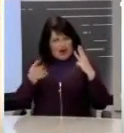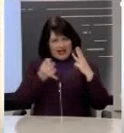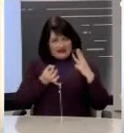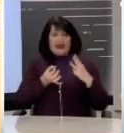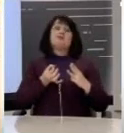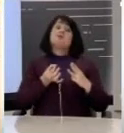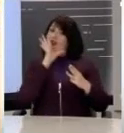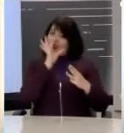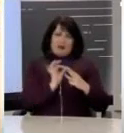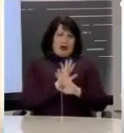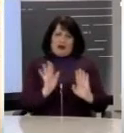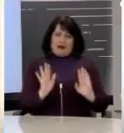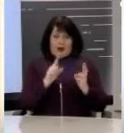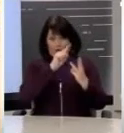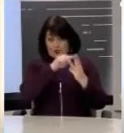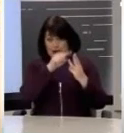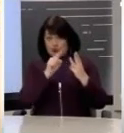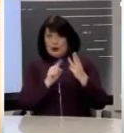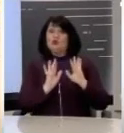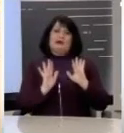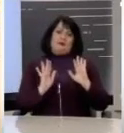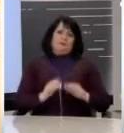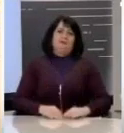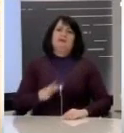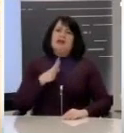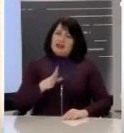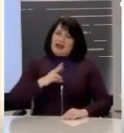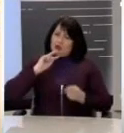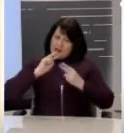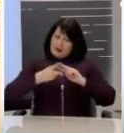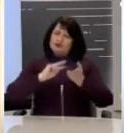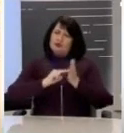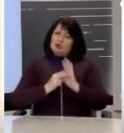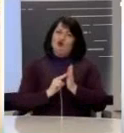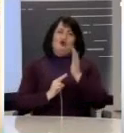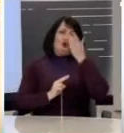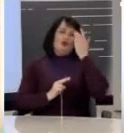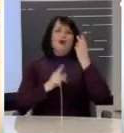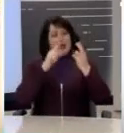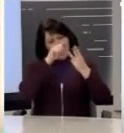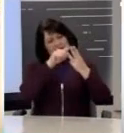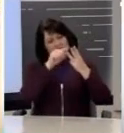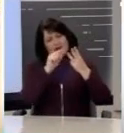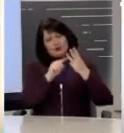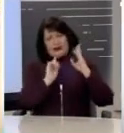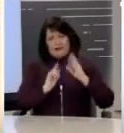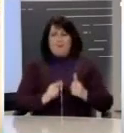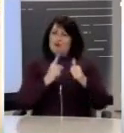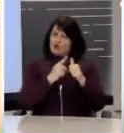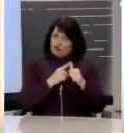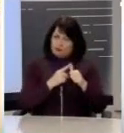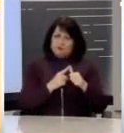αληθής. Καμία δεν είναι αληθινή και θα ήθελα να τη σχολιάσω προσεκτικά μία προς μία.